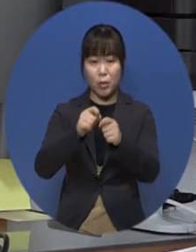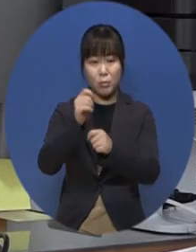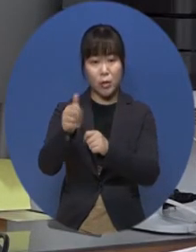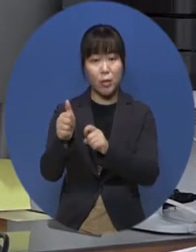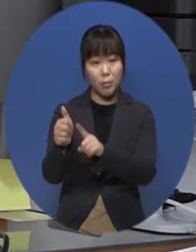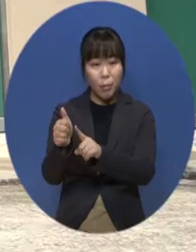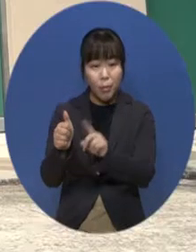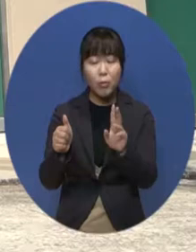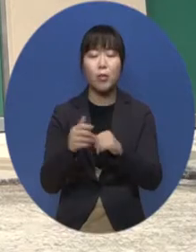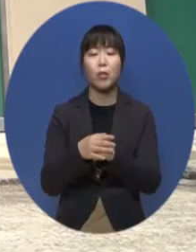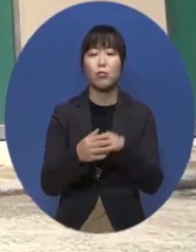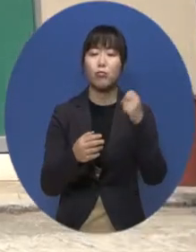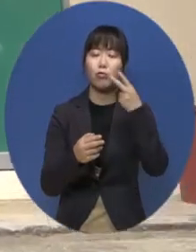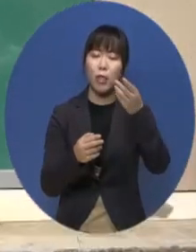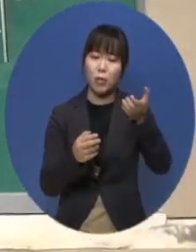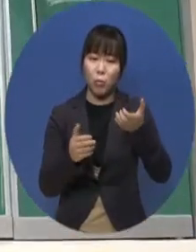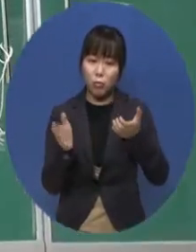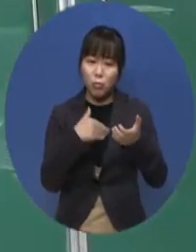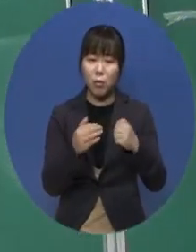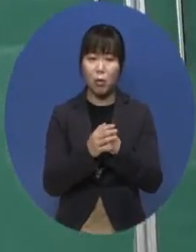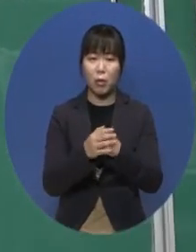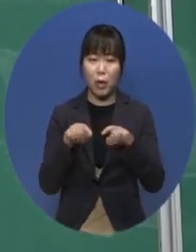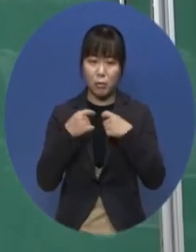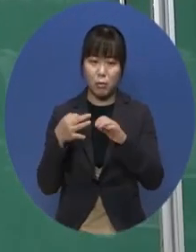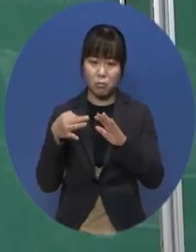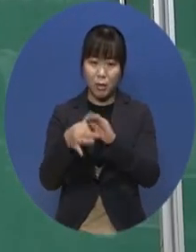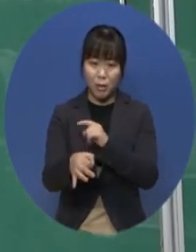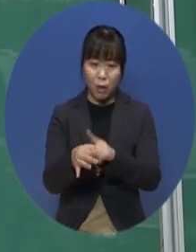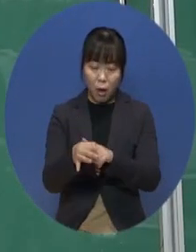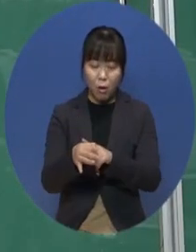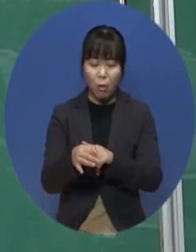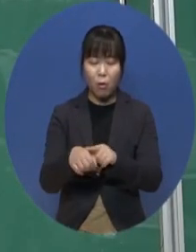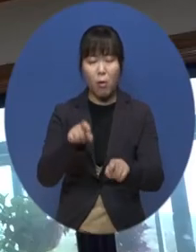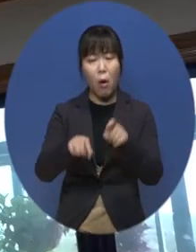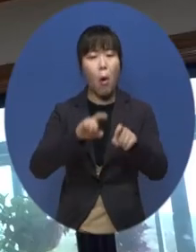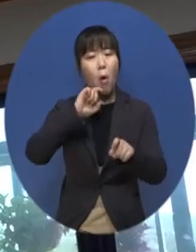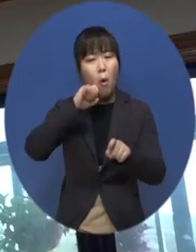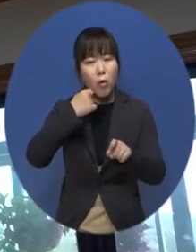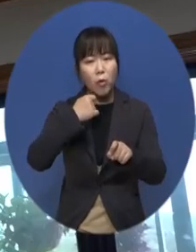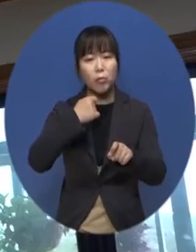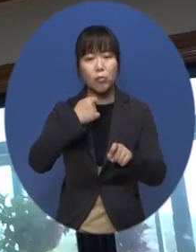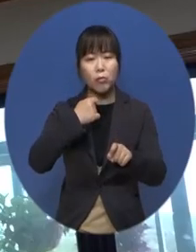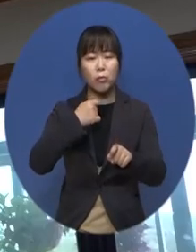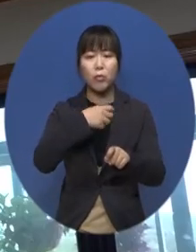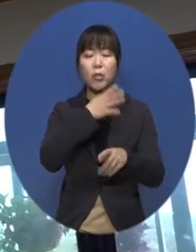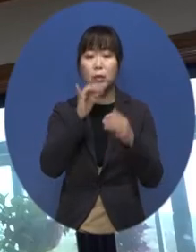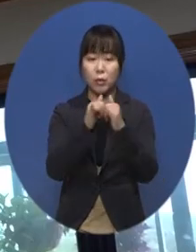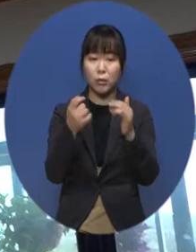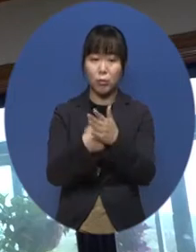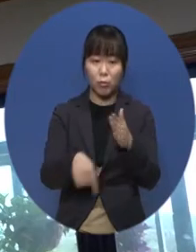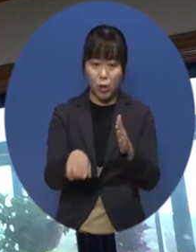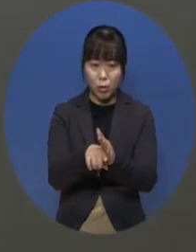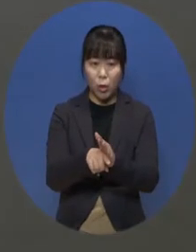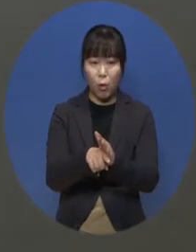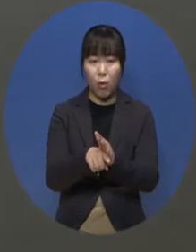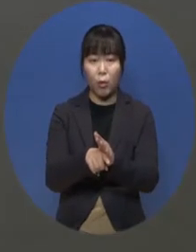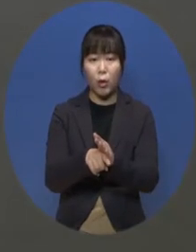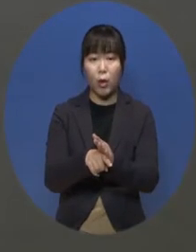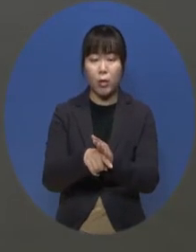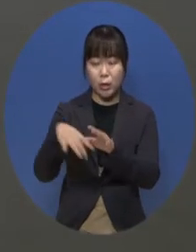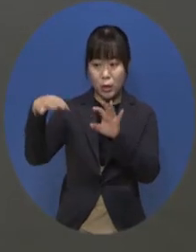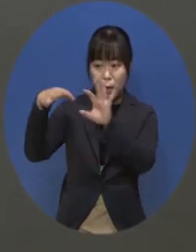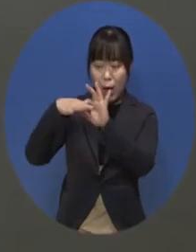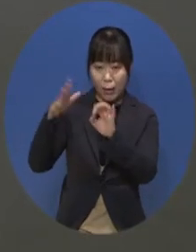지부장은 두 달 전부터 자비를 들여 마을 내 거동이 불편한 저소득 어르신들을 위해 무선 조명 리모컨을